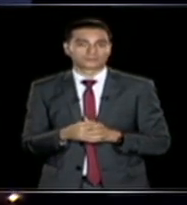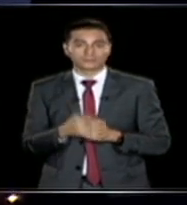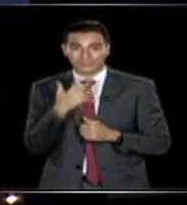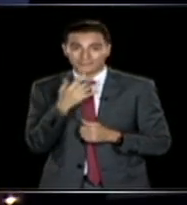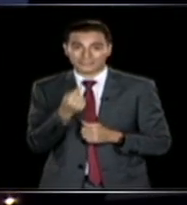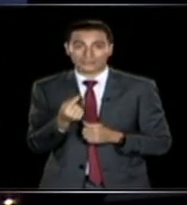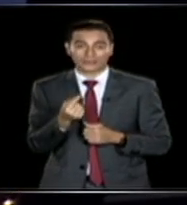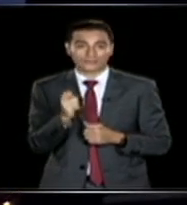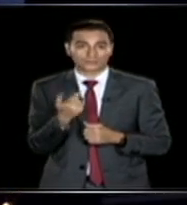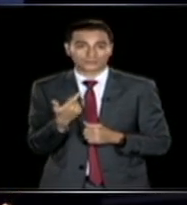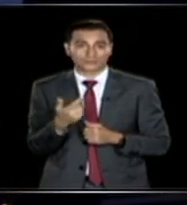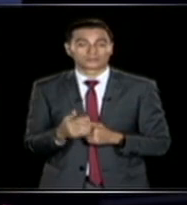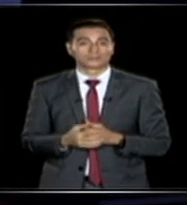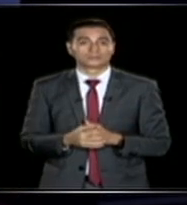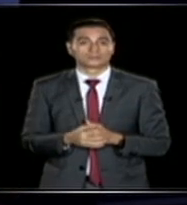خمس ثواني.